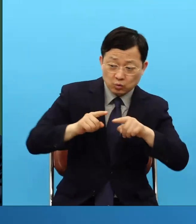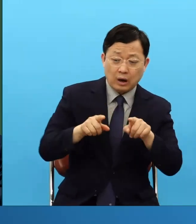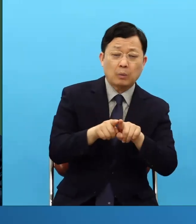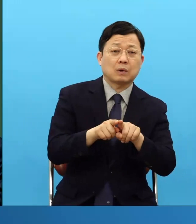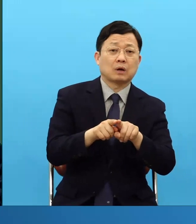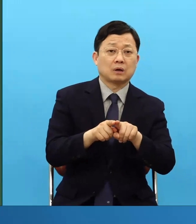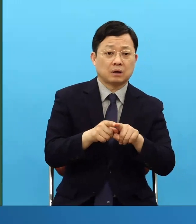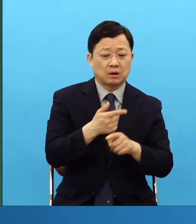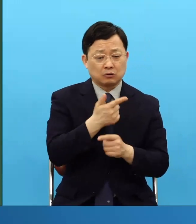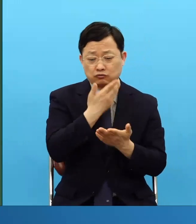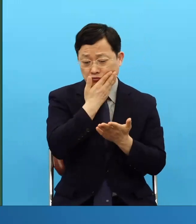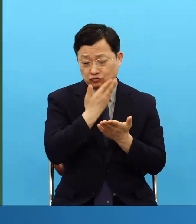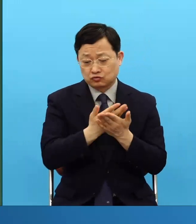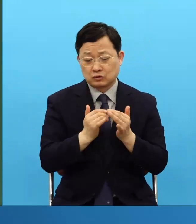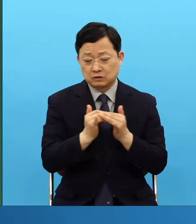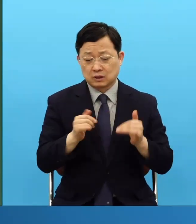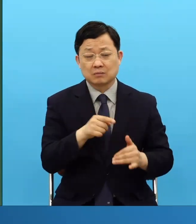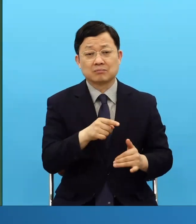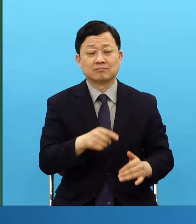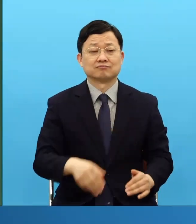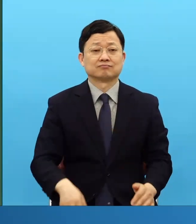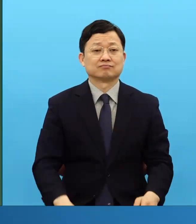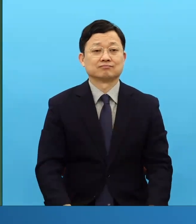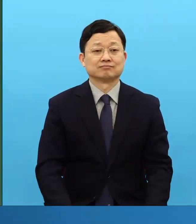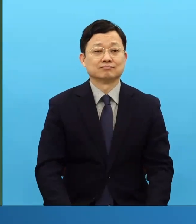얼마나 중요합니까? And so how important is that?